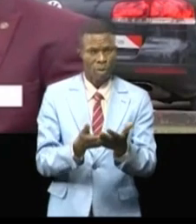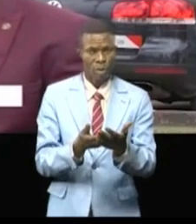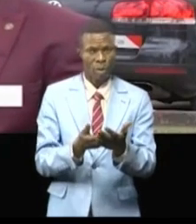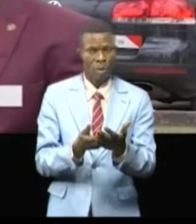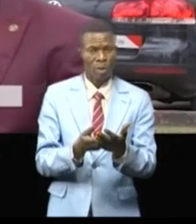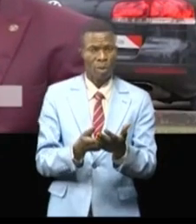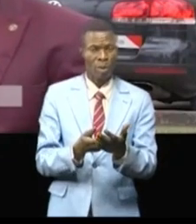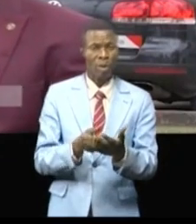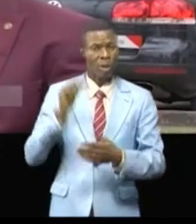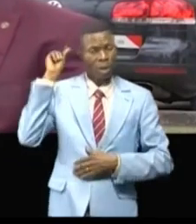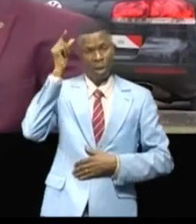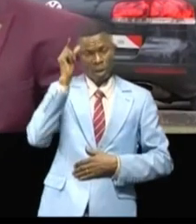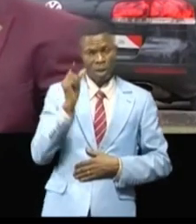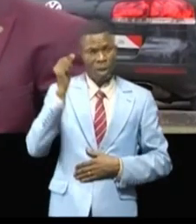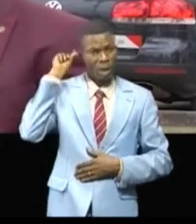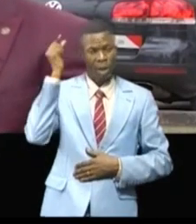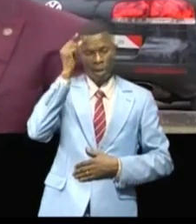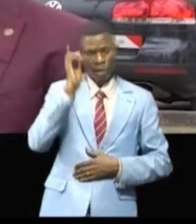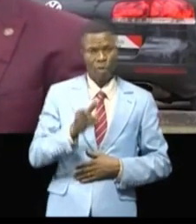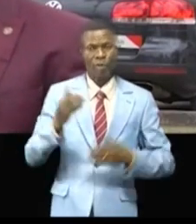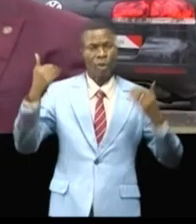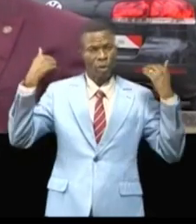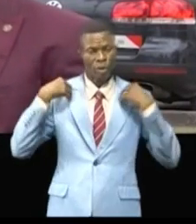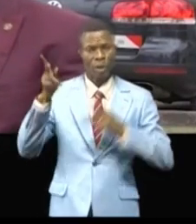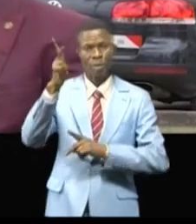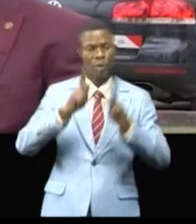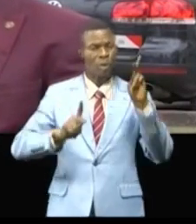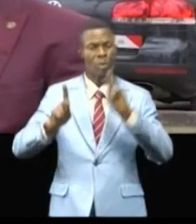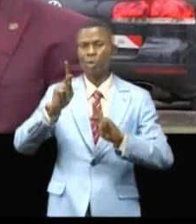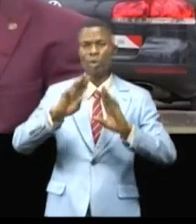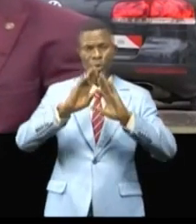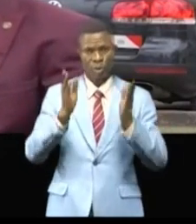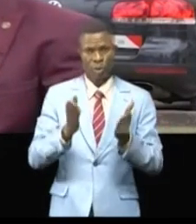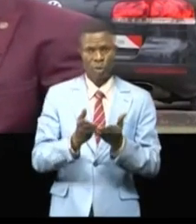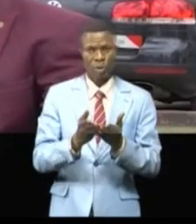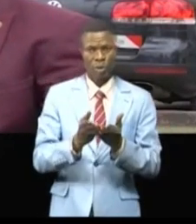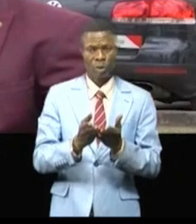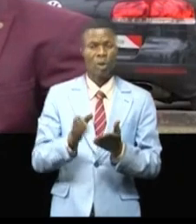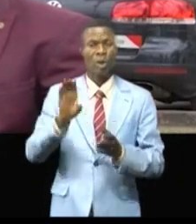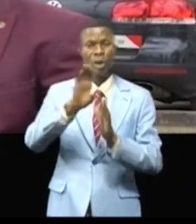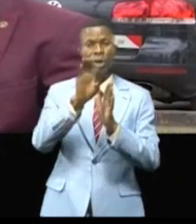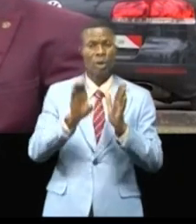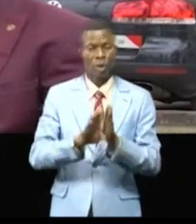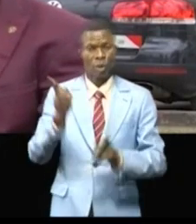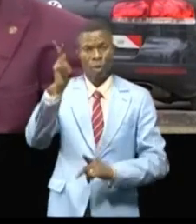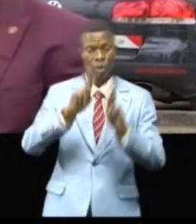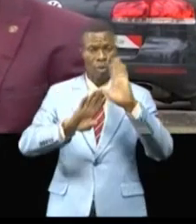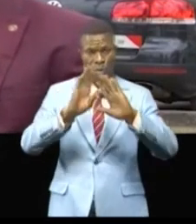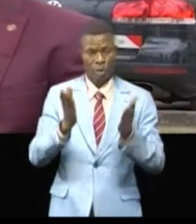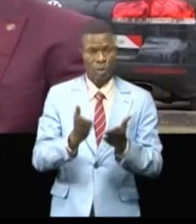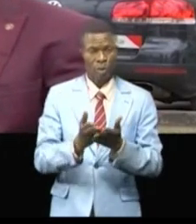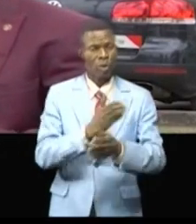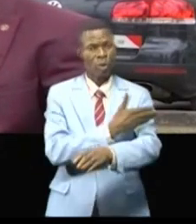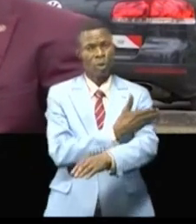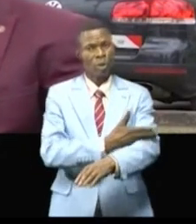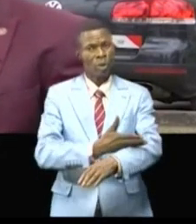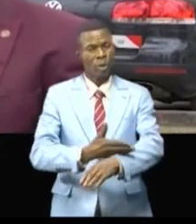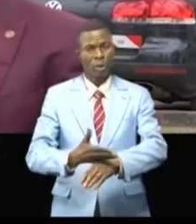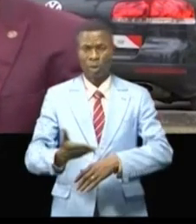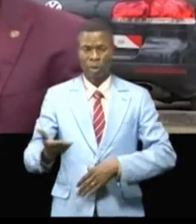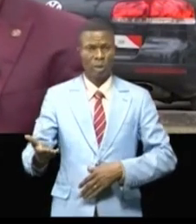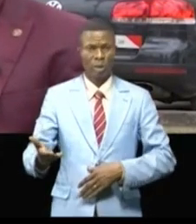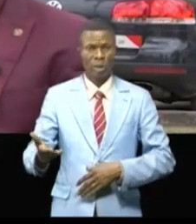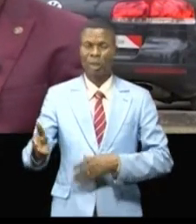le gouvernement qui est le garant du bien-être de la population. Et aujourd'hui, les conditions de ce bien-être est totalement... Ils sont